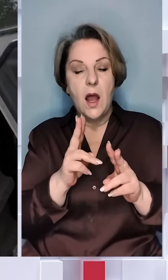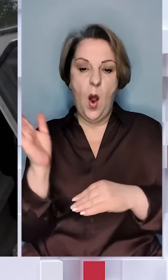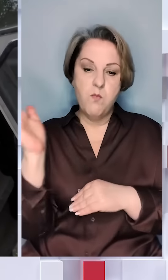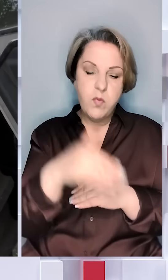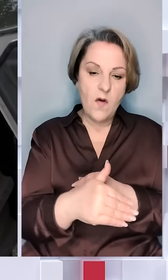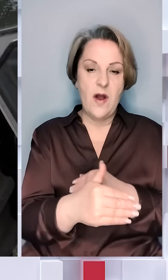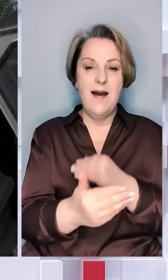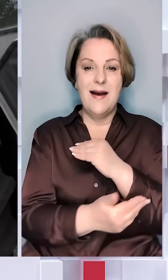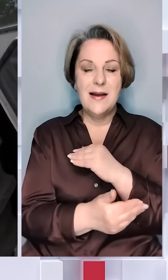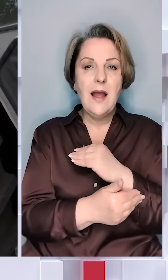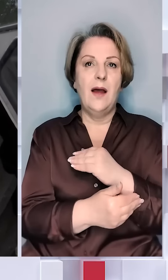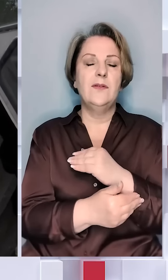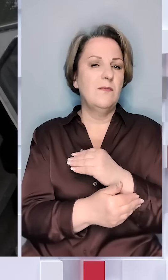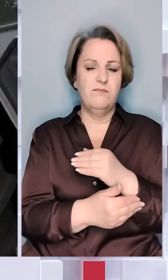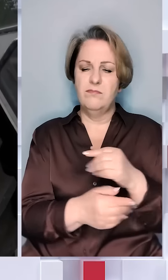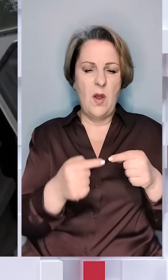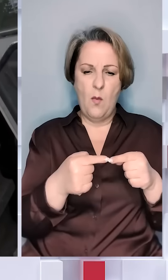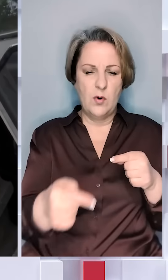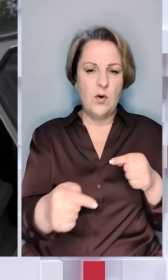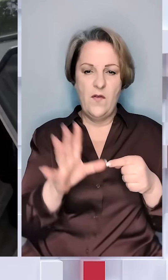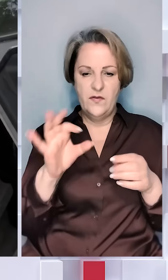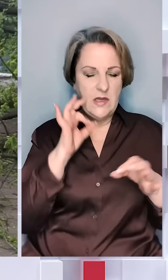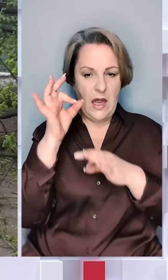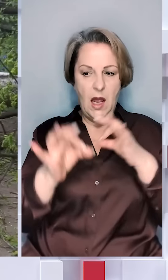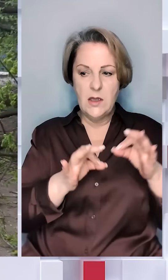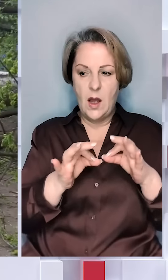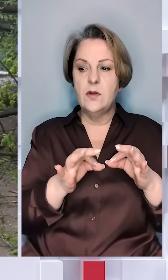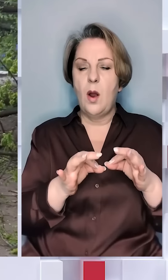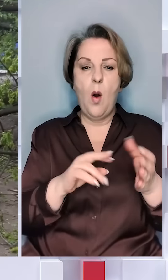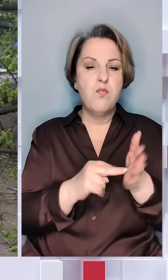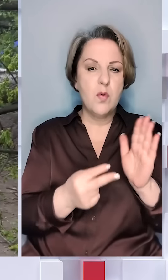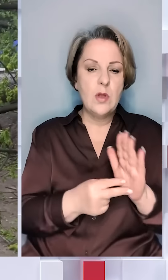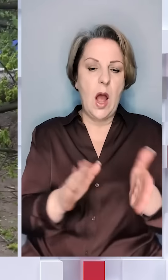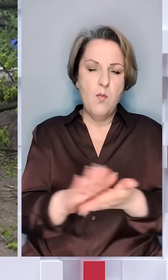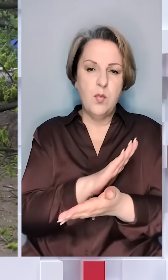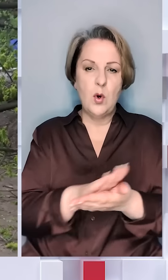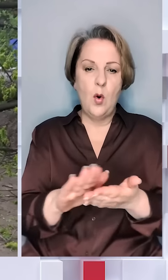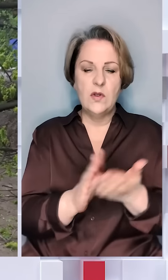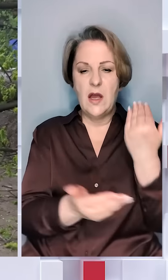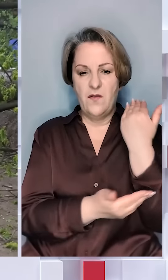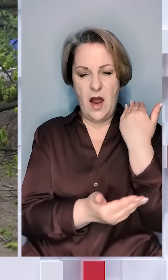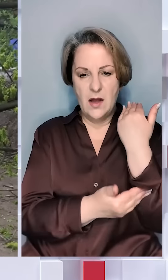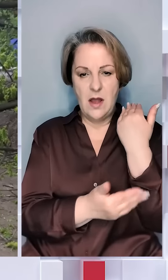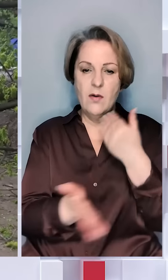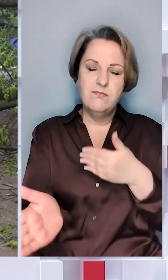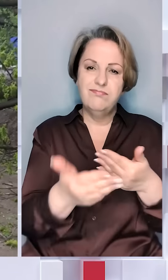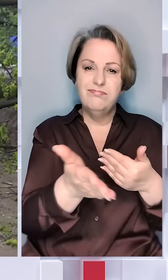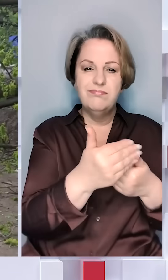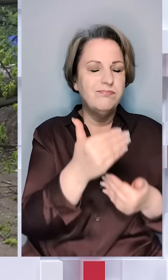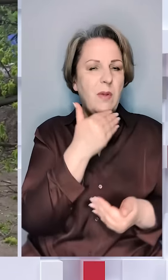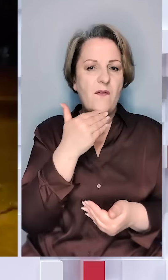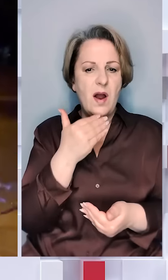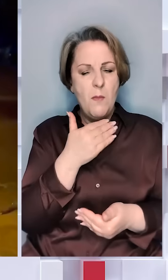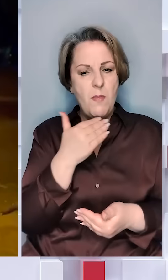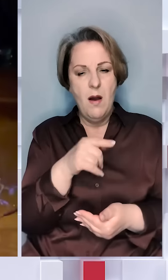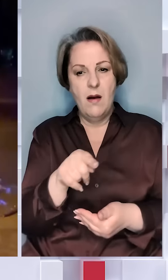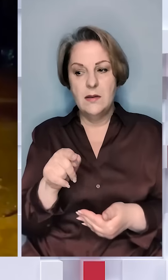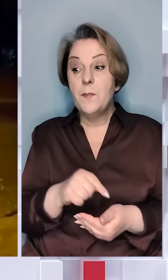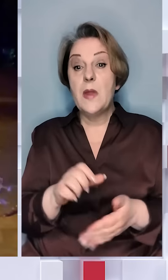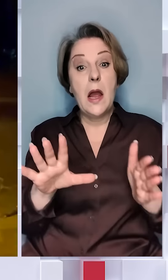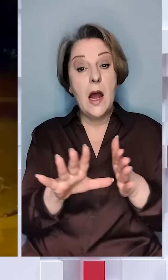повалених дерев надходили впродовж цілого дня, кажуть комунальники, і прогнозують, прибиратимуть стовбури не один день. Так їх багато. Тим